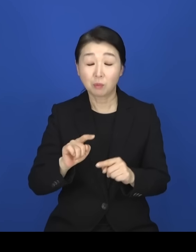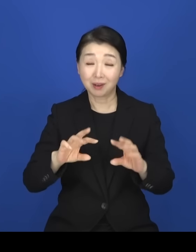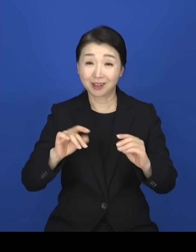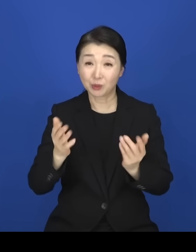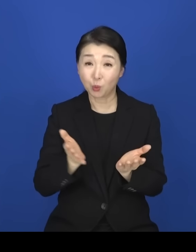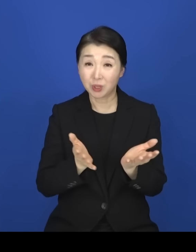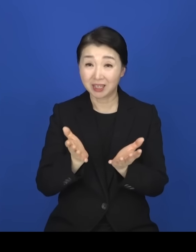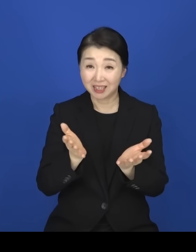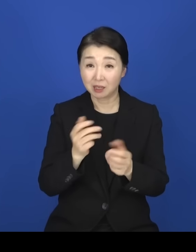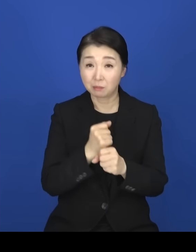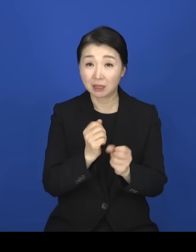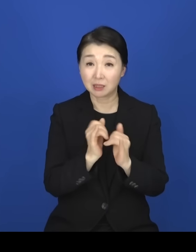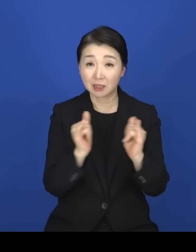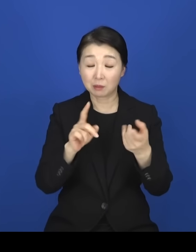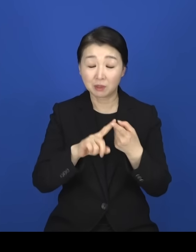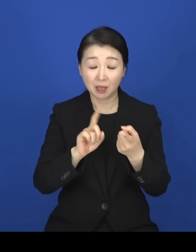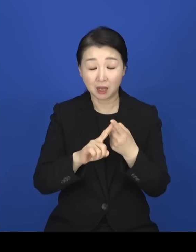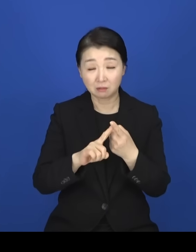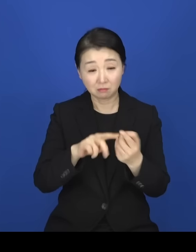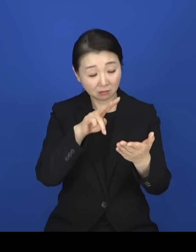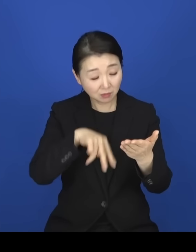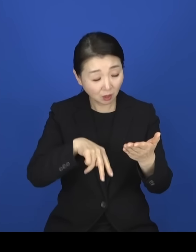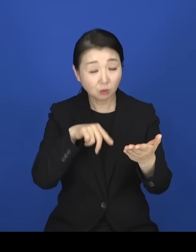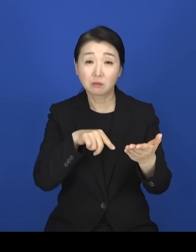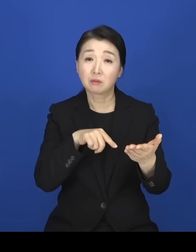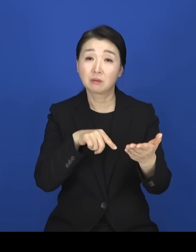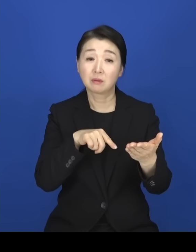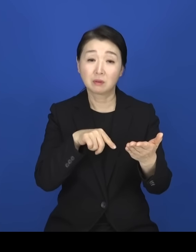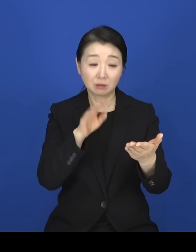토기장이에 관련된 그 성경 구절이었는데 네. 제가 그걸 보고